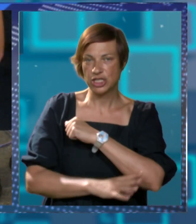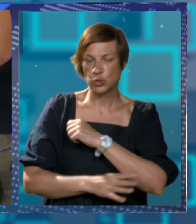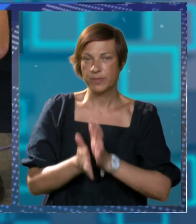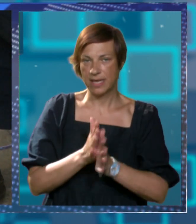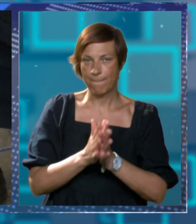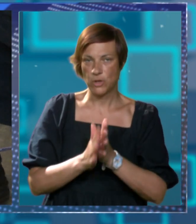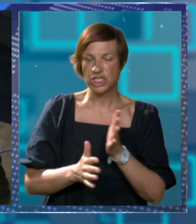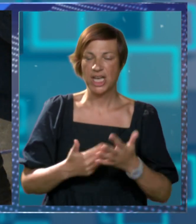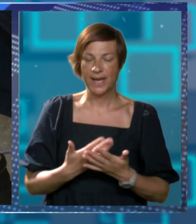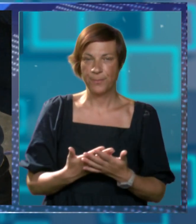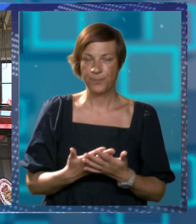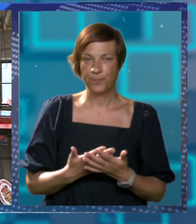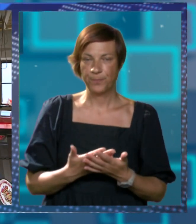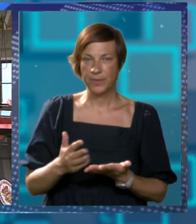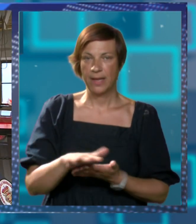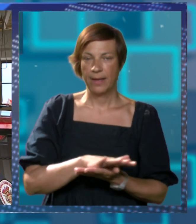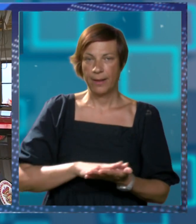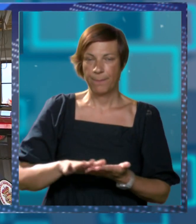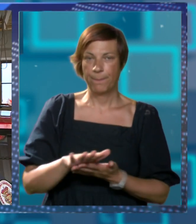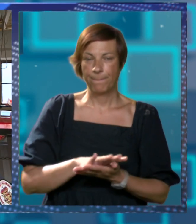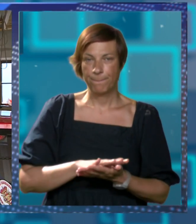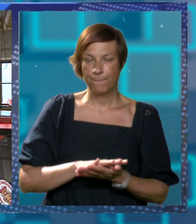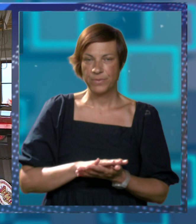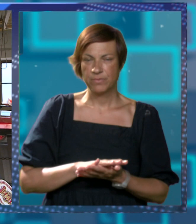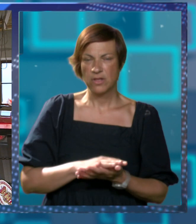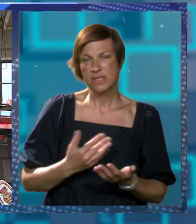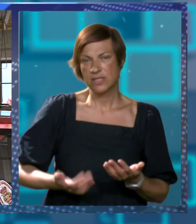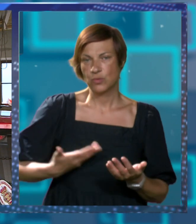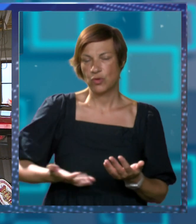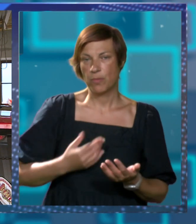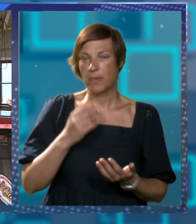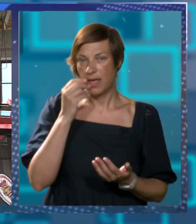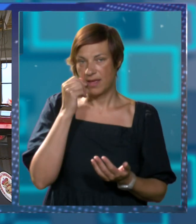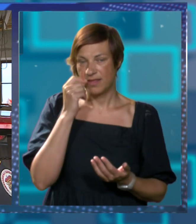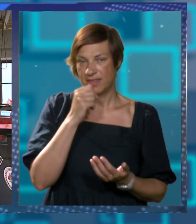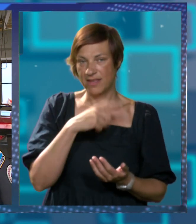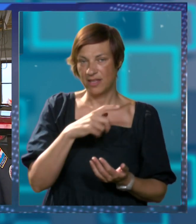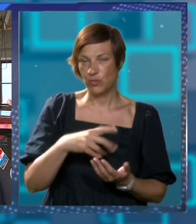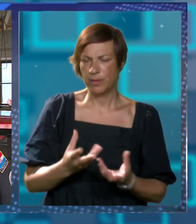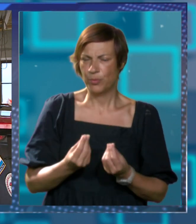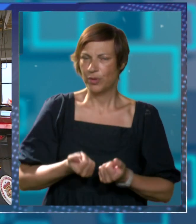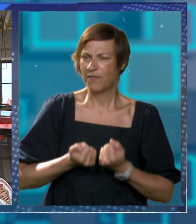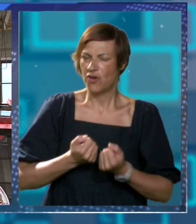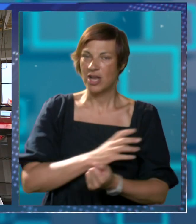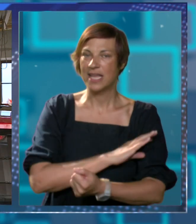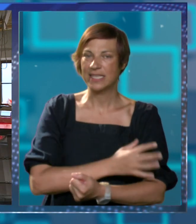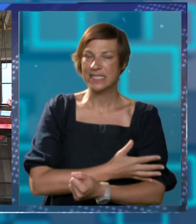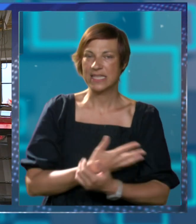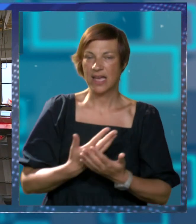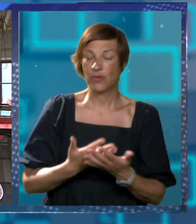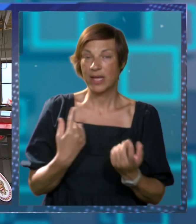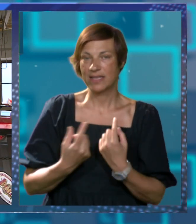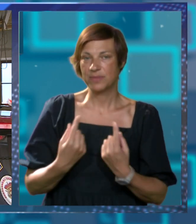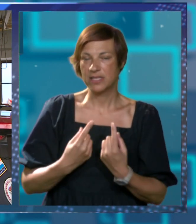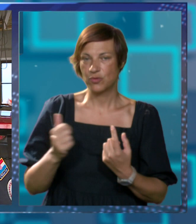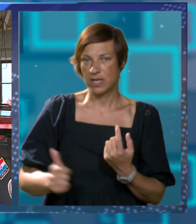šumskih požara. Prostora jer su to i mladi ljudi puni snage i puni volje, tako da oni su nekad